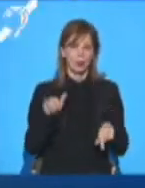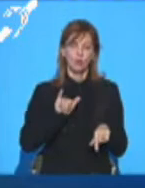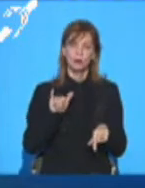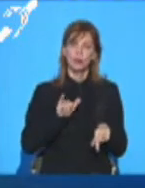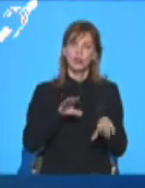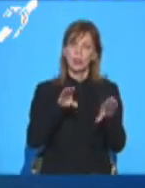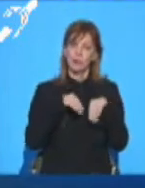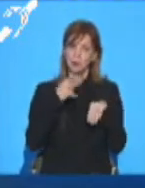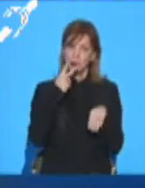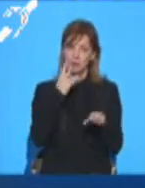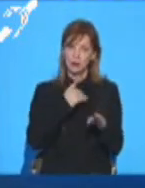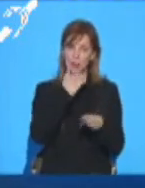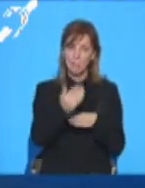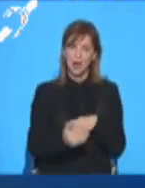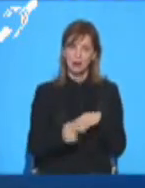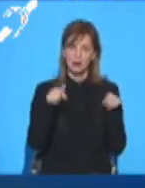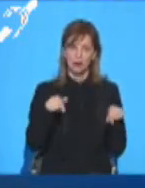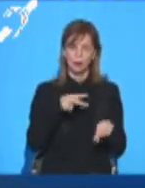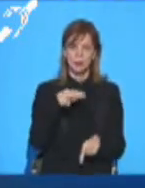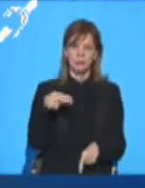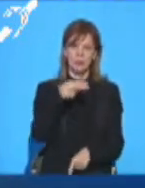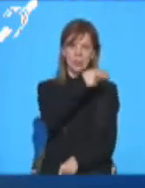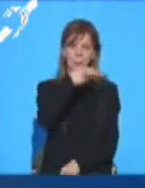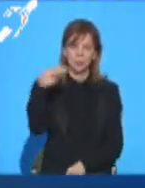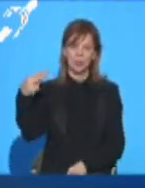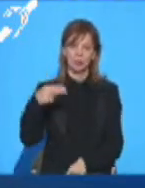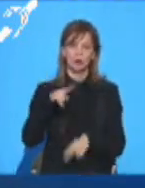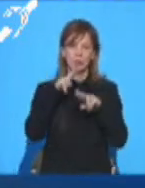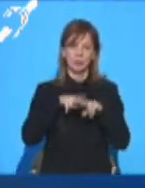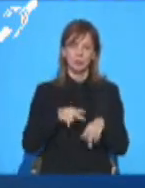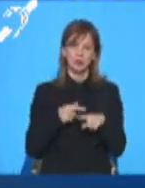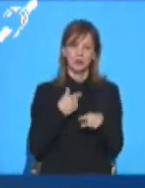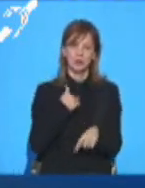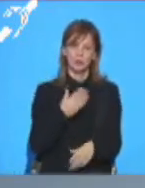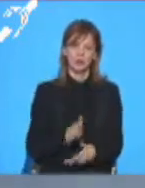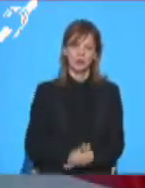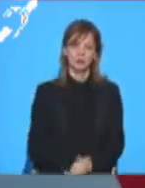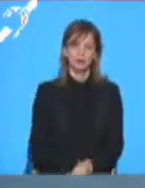beneficiarii, vă spun mai târziu în telejurnal. Acum să vedem titlurile ediției. Rămâneți cu mine!